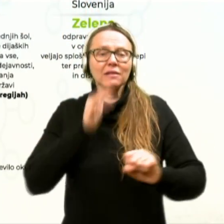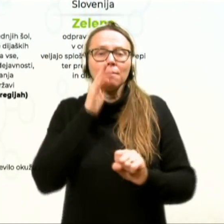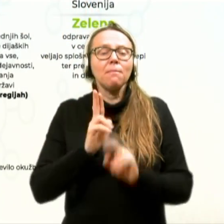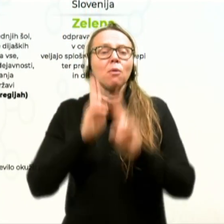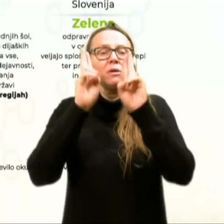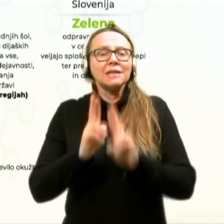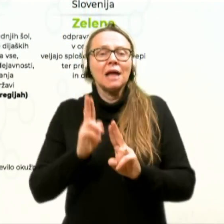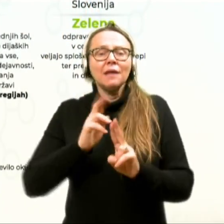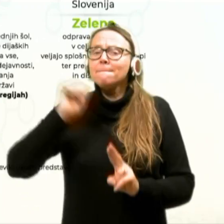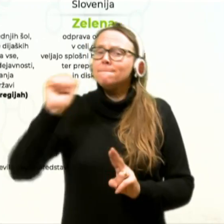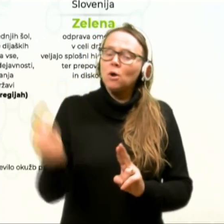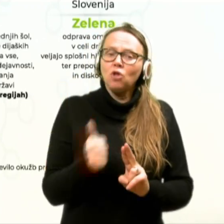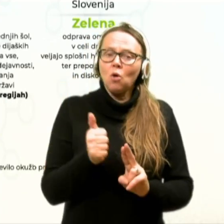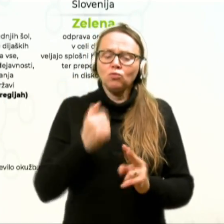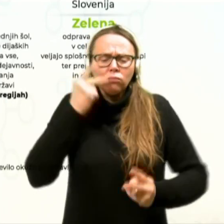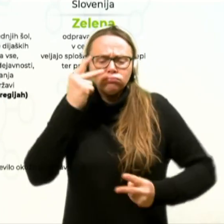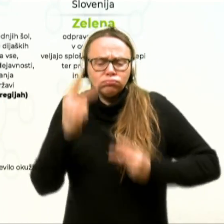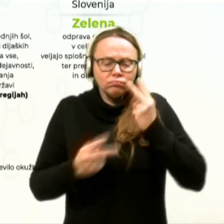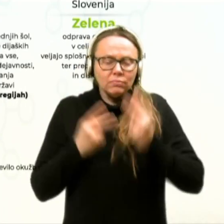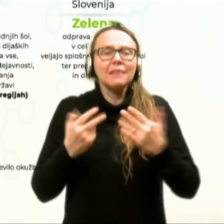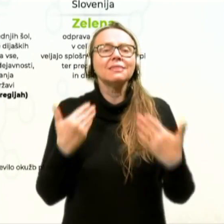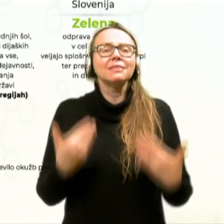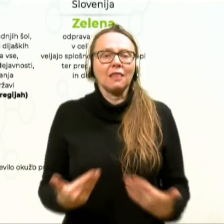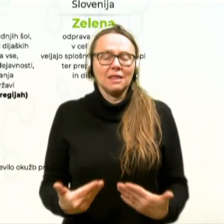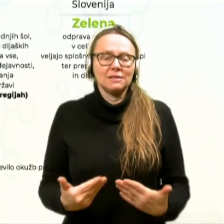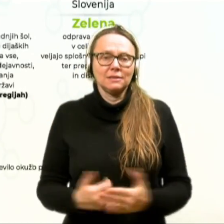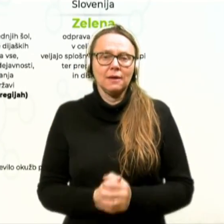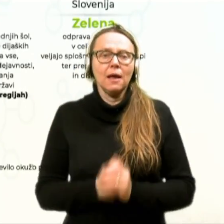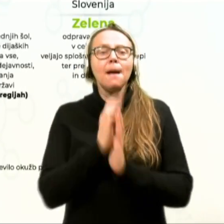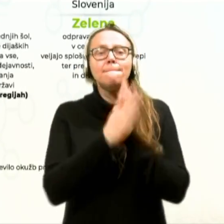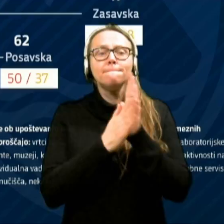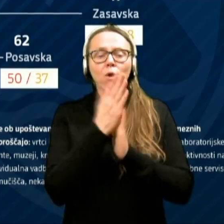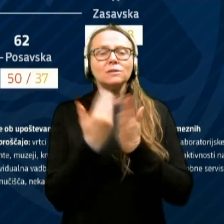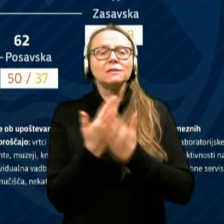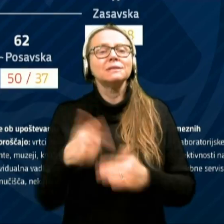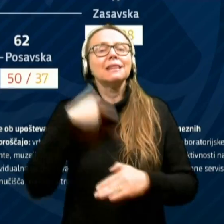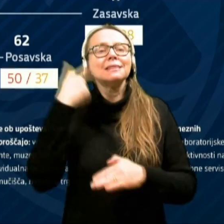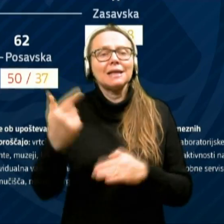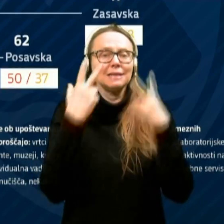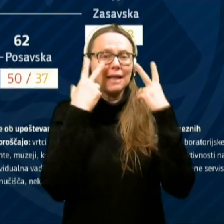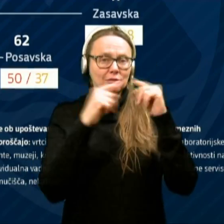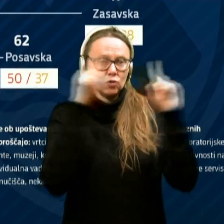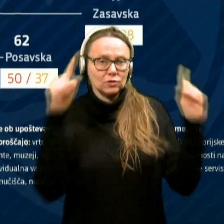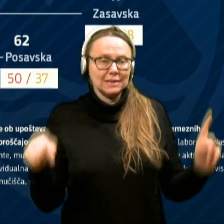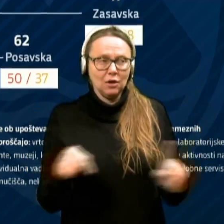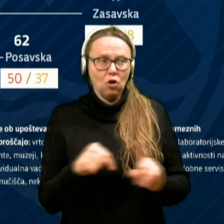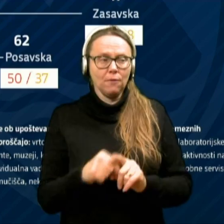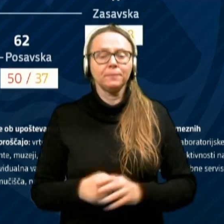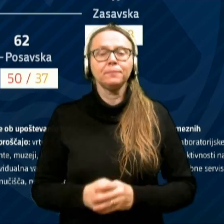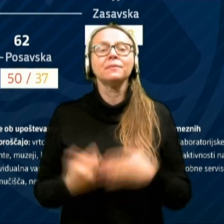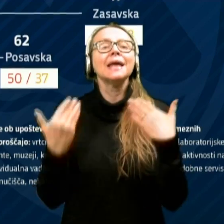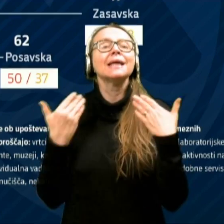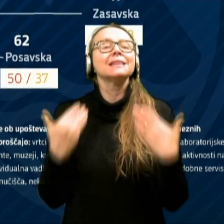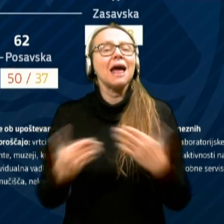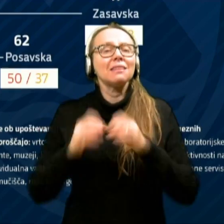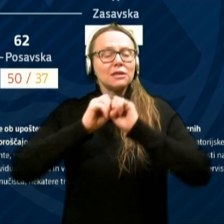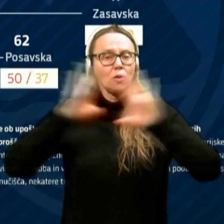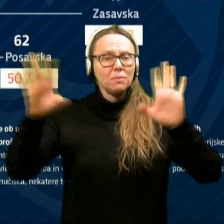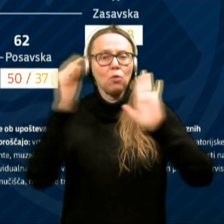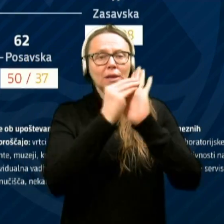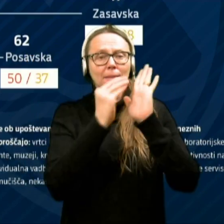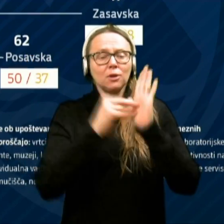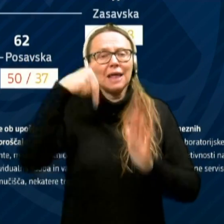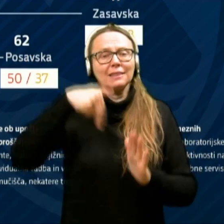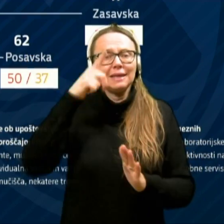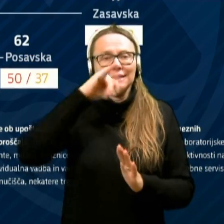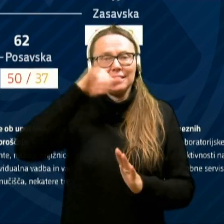stanje ponovno presojala danes. Prosim za naslednjo sliko. Danes objavljeni podatki NIJZ